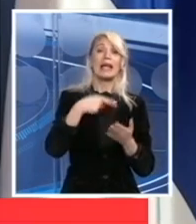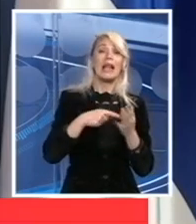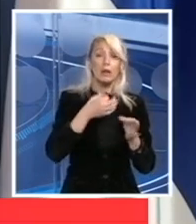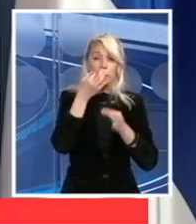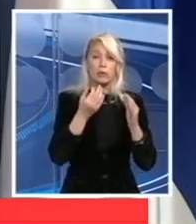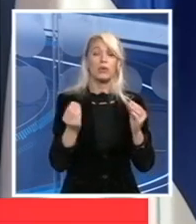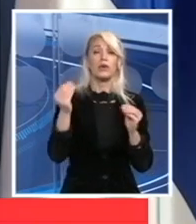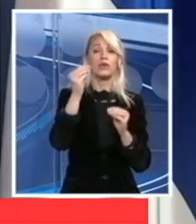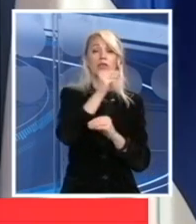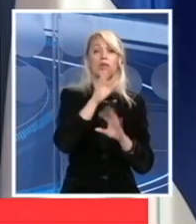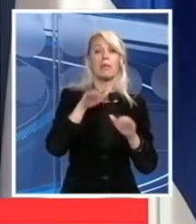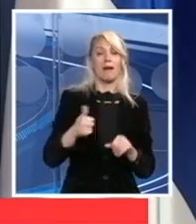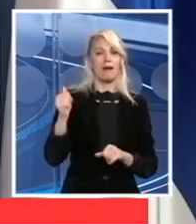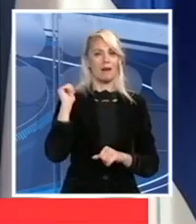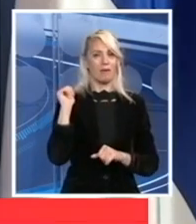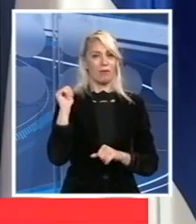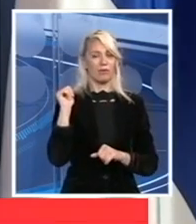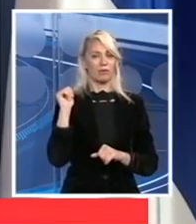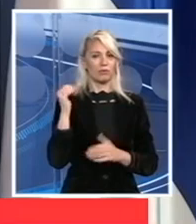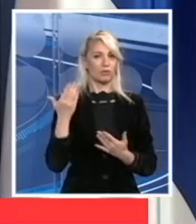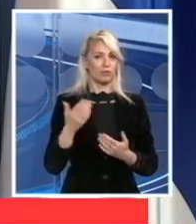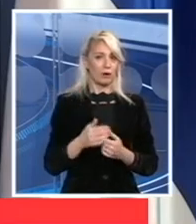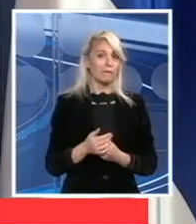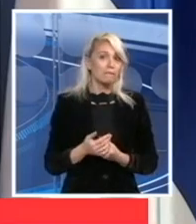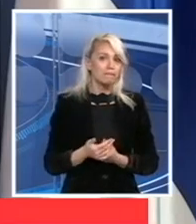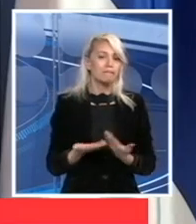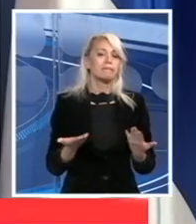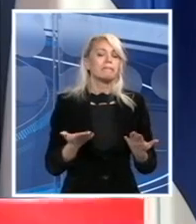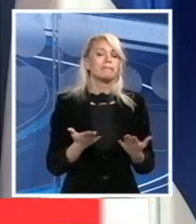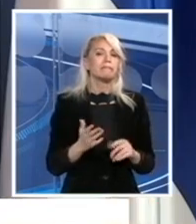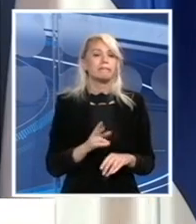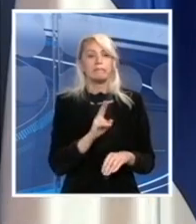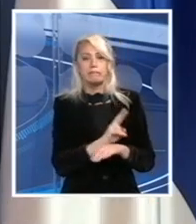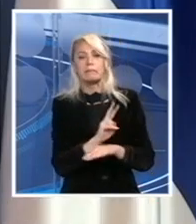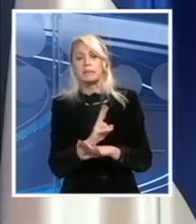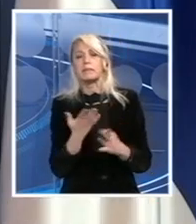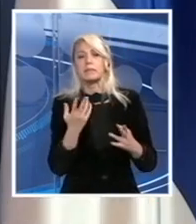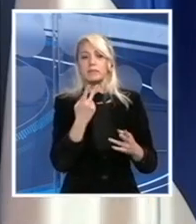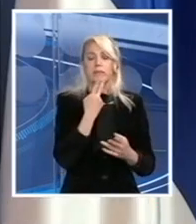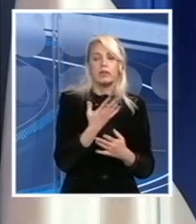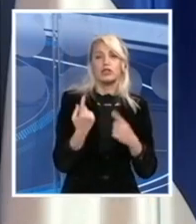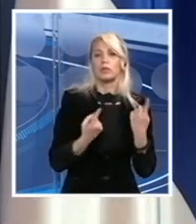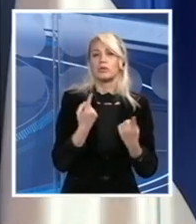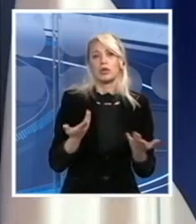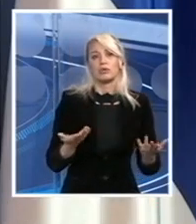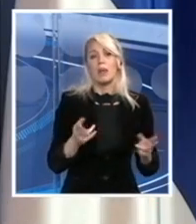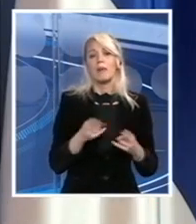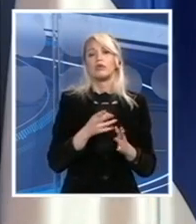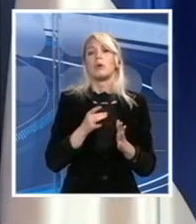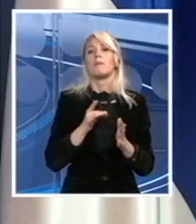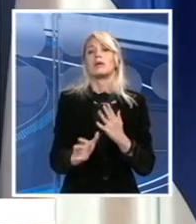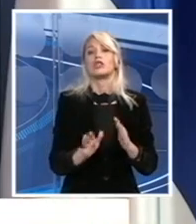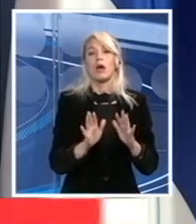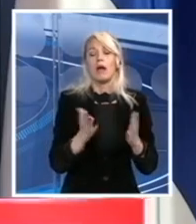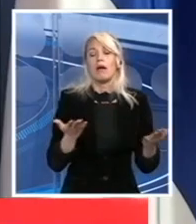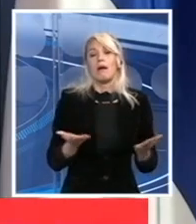broj zbog toga veći. Prema tome, pratit ćemo situaciju. Nažalost, ne možemo brže i ispred situacije, niti smemo